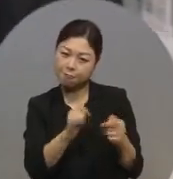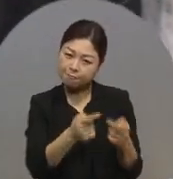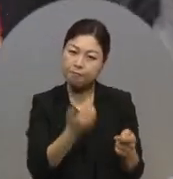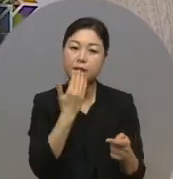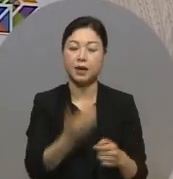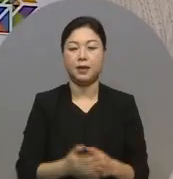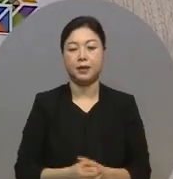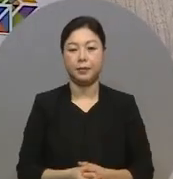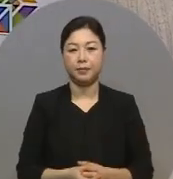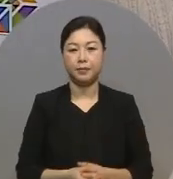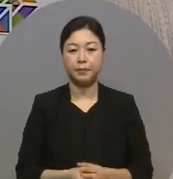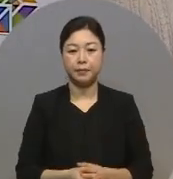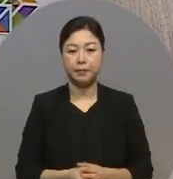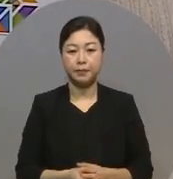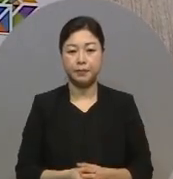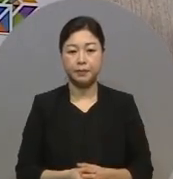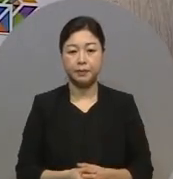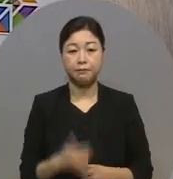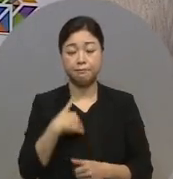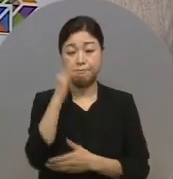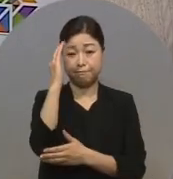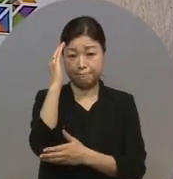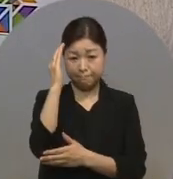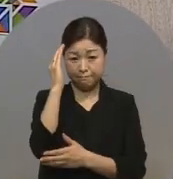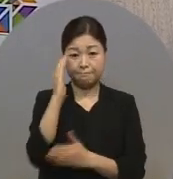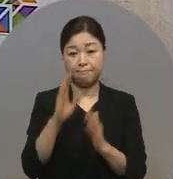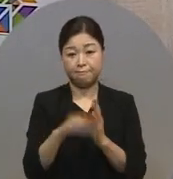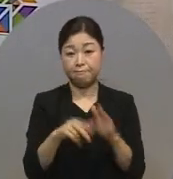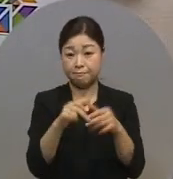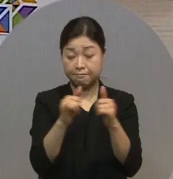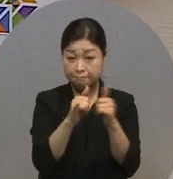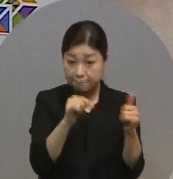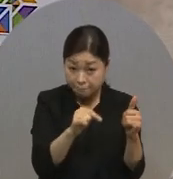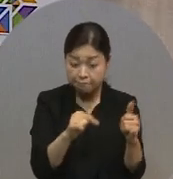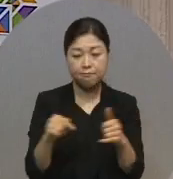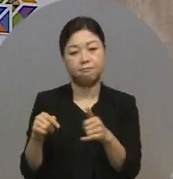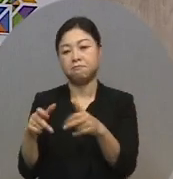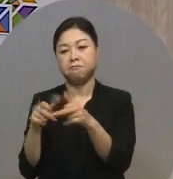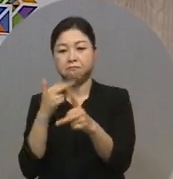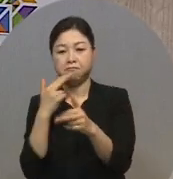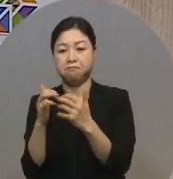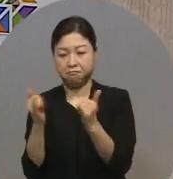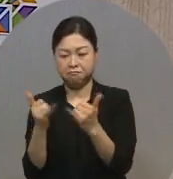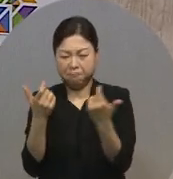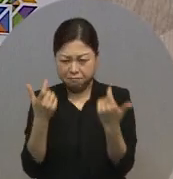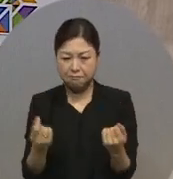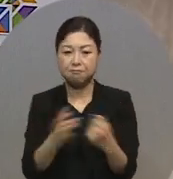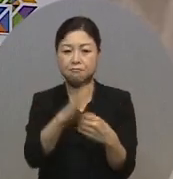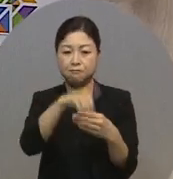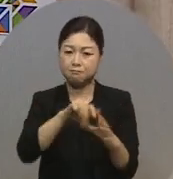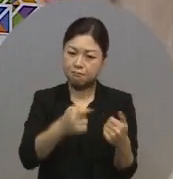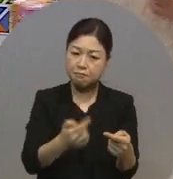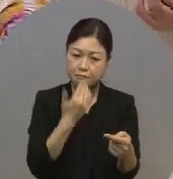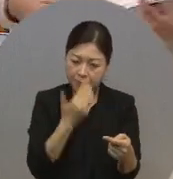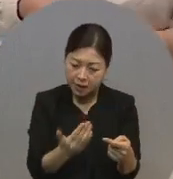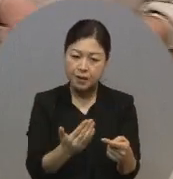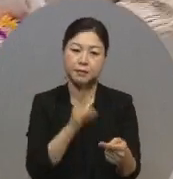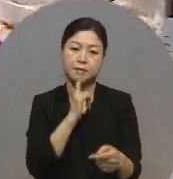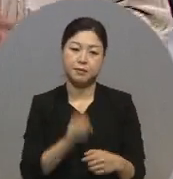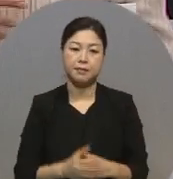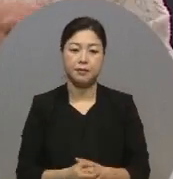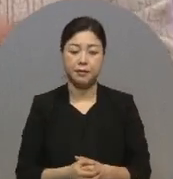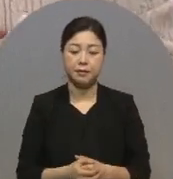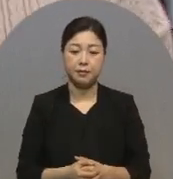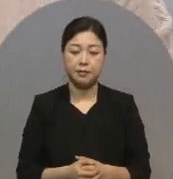기대입니다. 저는 강의를 진행할 때 장애인들도 비장애인들과 똑같이 선거에 참여할 수 있다는 걸 강조를 하고요.